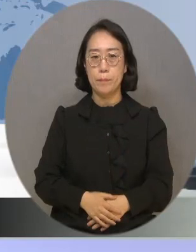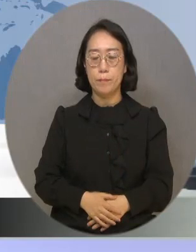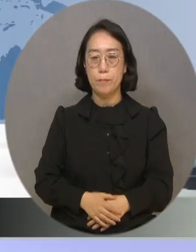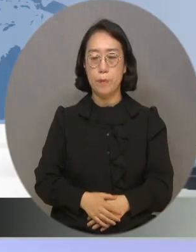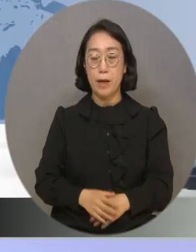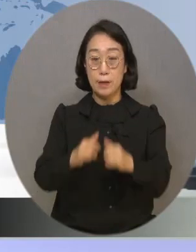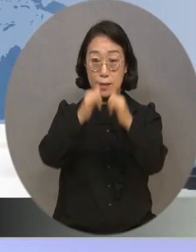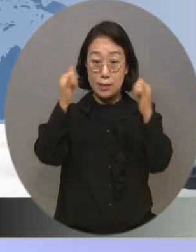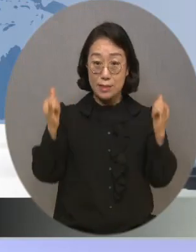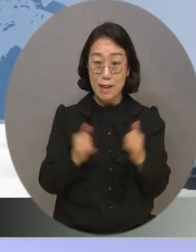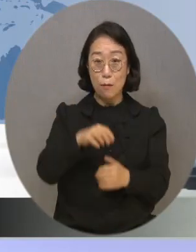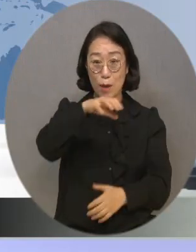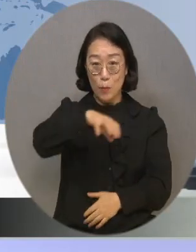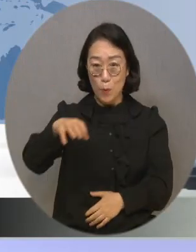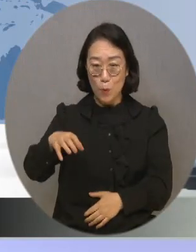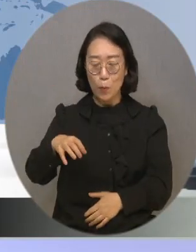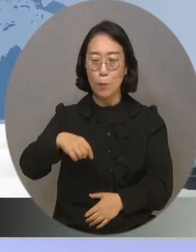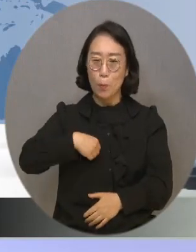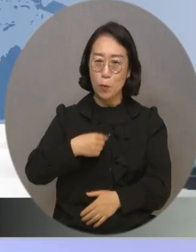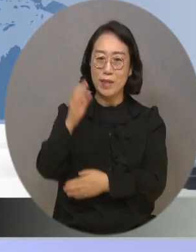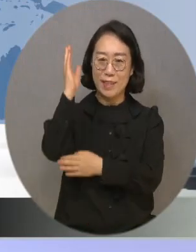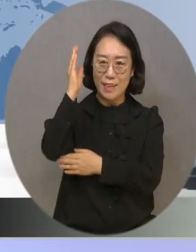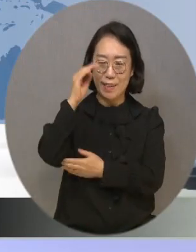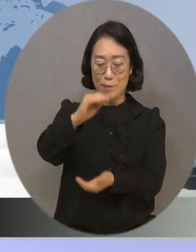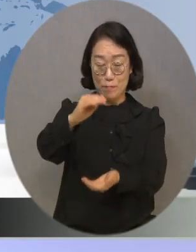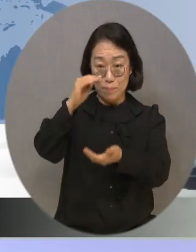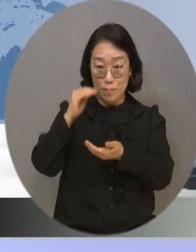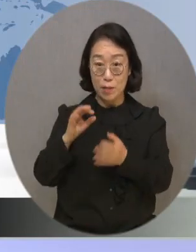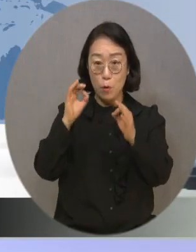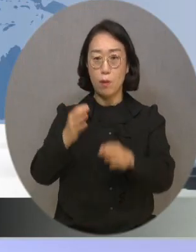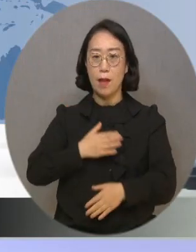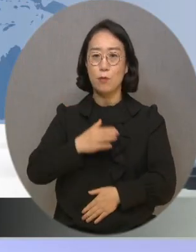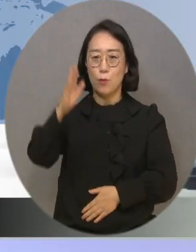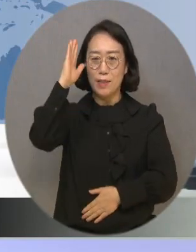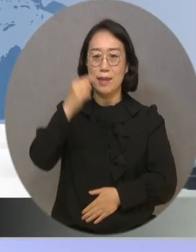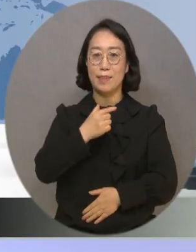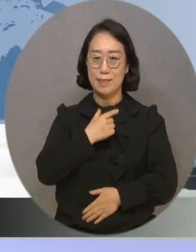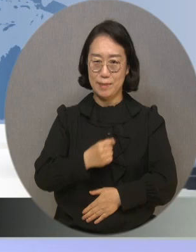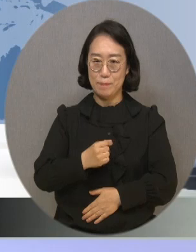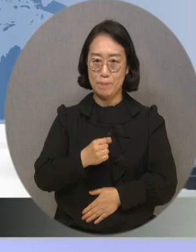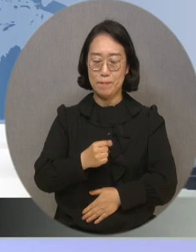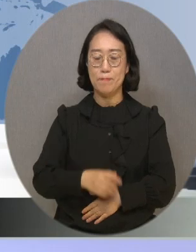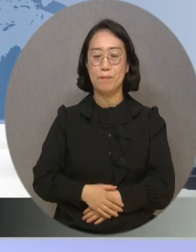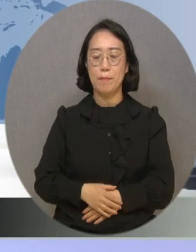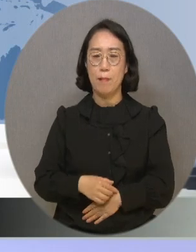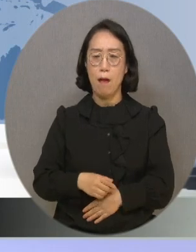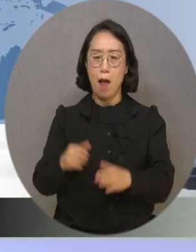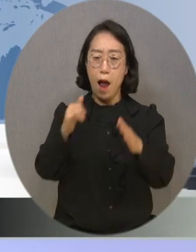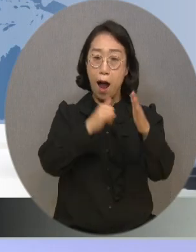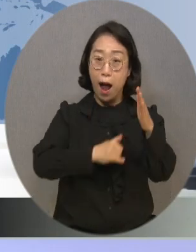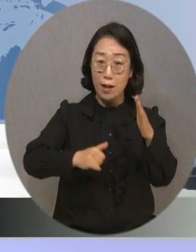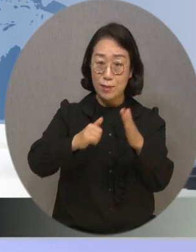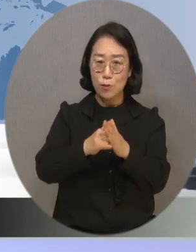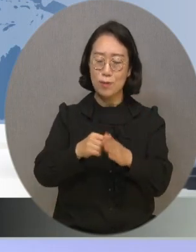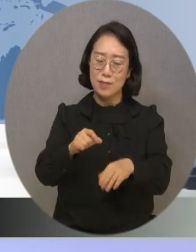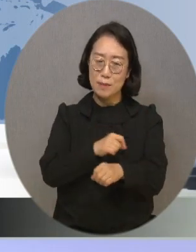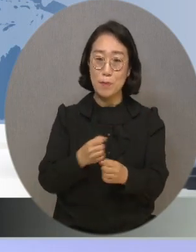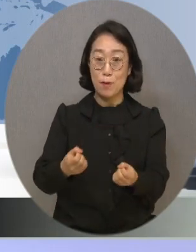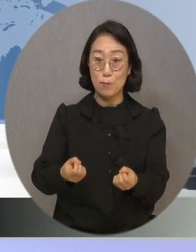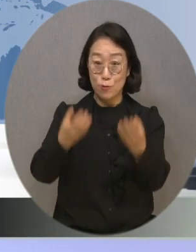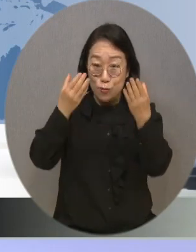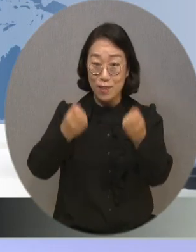우리 사회 곳곳의 이야기를 사연과 제보로 직접 만나보는 나도 말 좀 합시다입니다. 가정의 달 5월이 되면